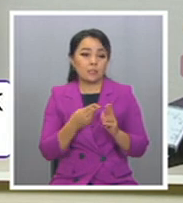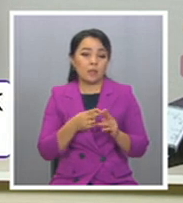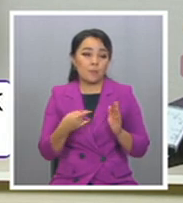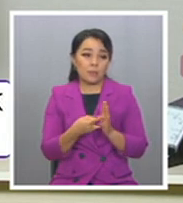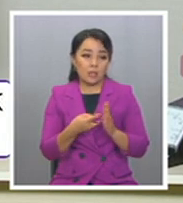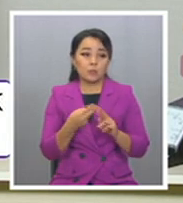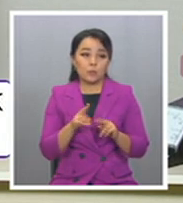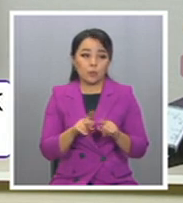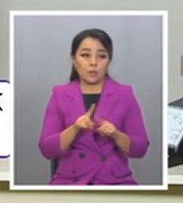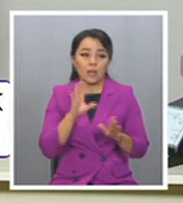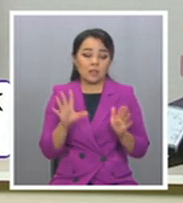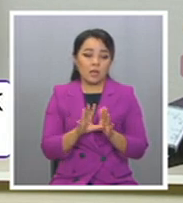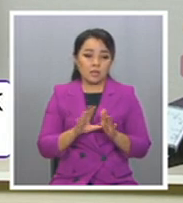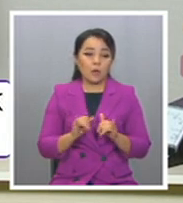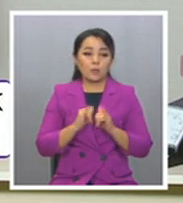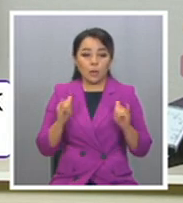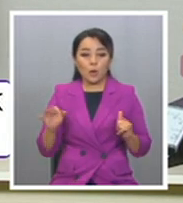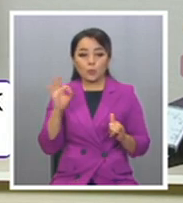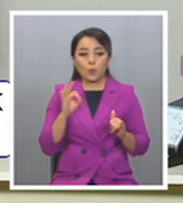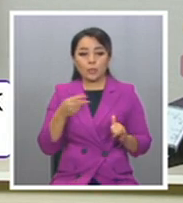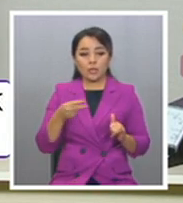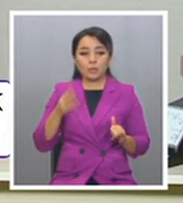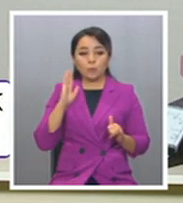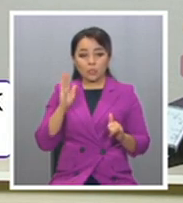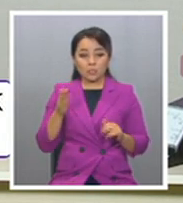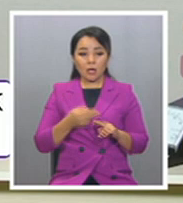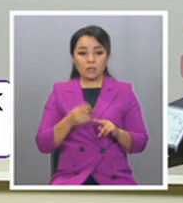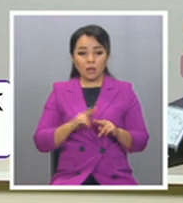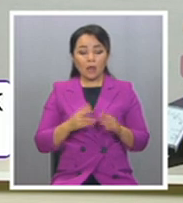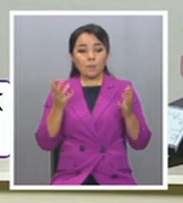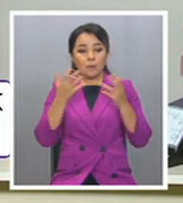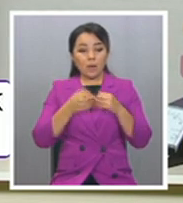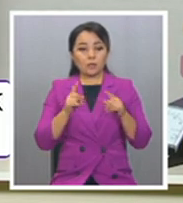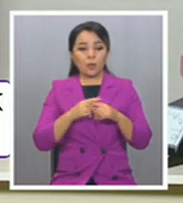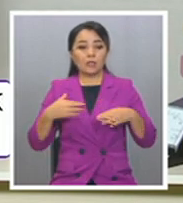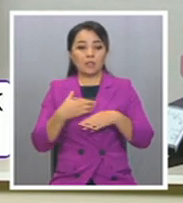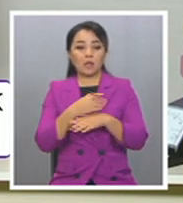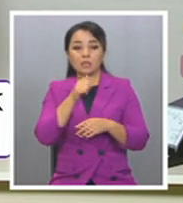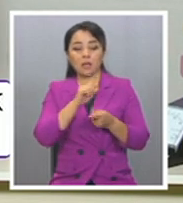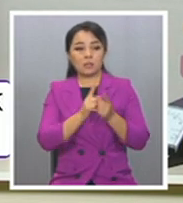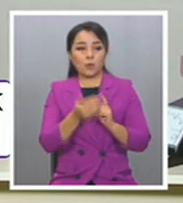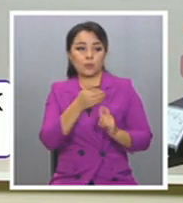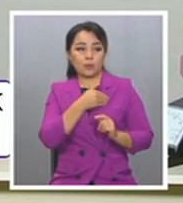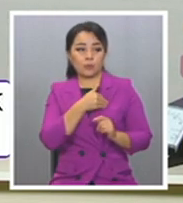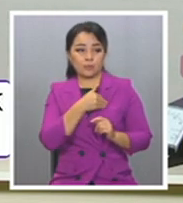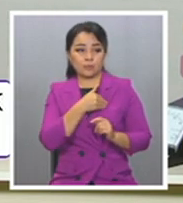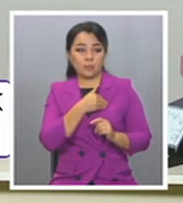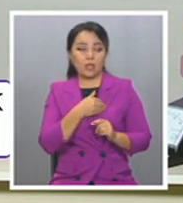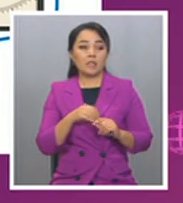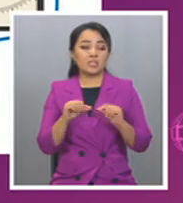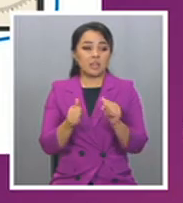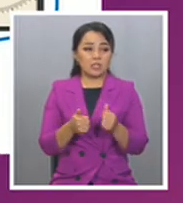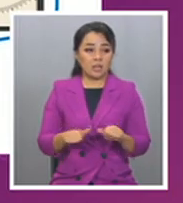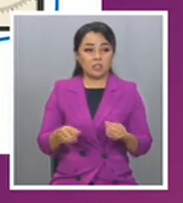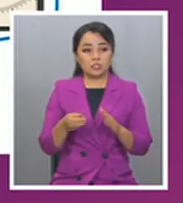конденсаторда электроөрісінің энергиясы нөлге тең болады. Енді механикалық тербелістерге тоқталып өтейік. Денені